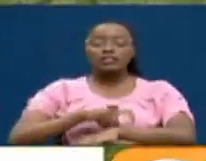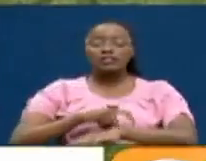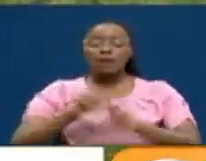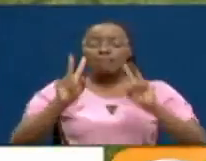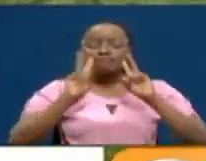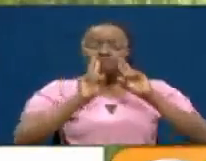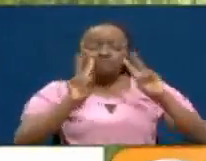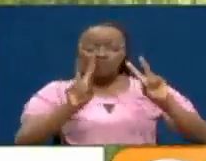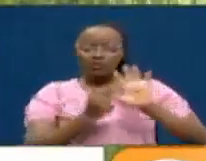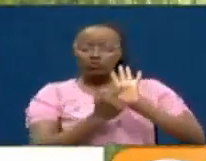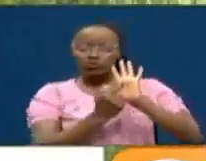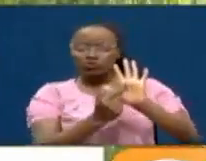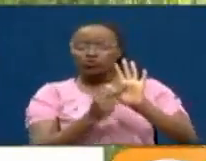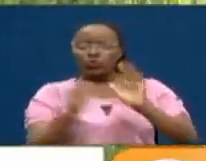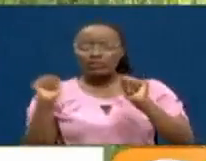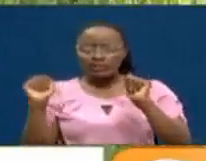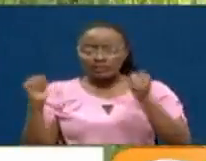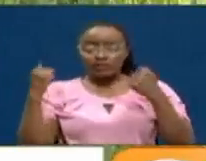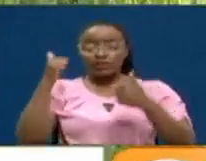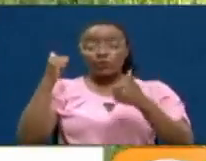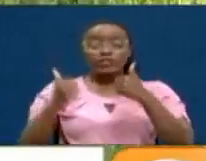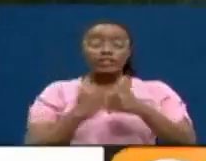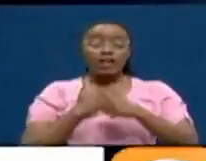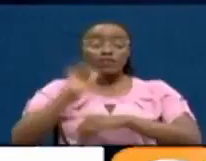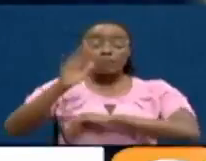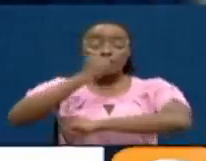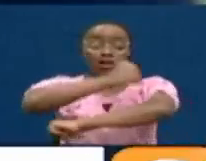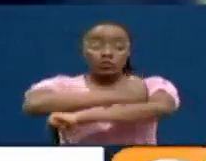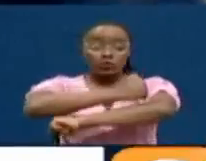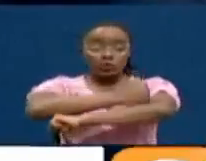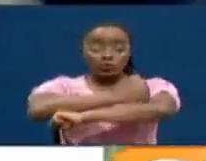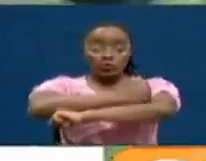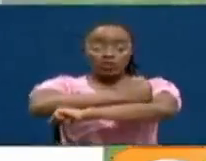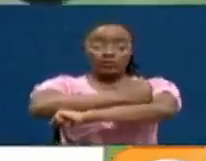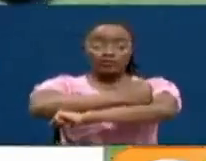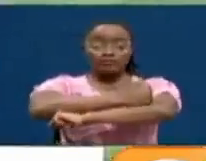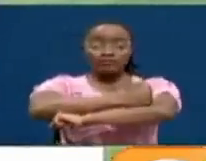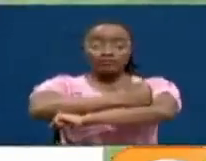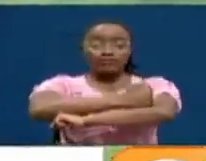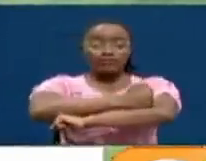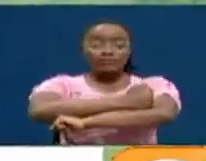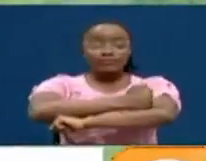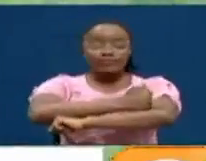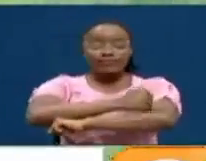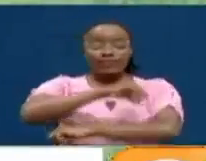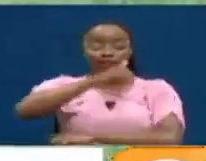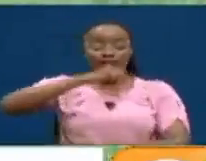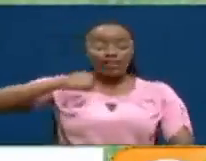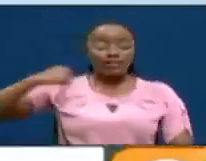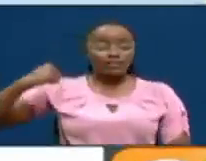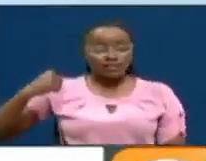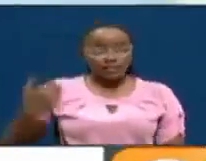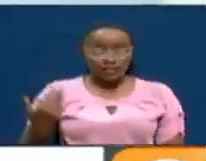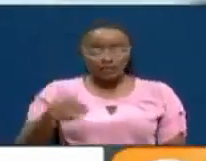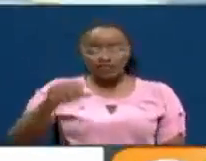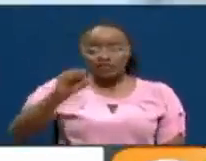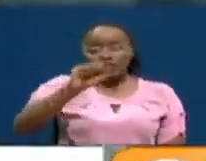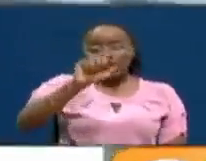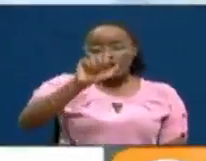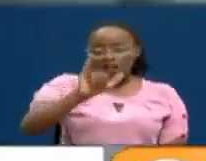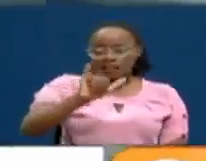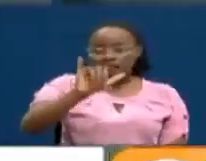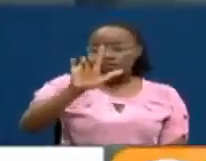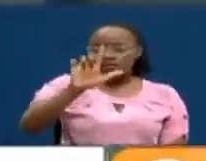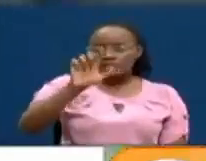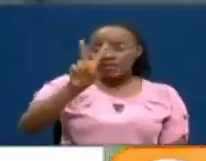wao ukiashiriwa na usalama uliopo katika shule yao. Bandari iko namna gani mkubwa? Upande mwingine, Sylvester Hukumu